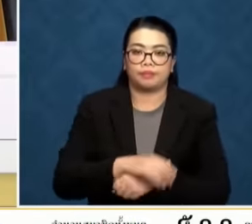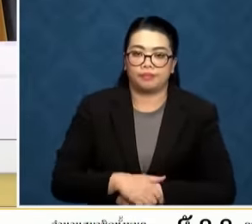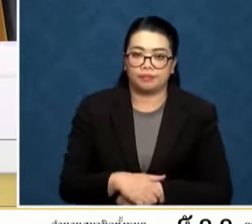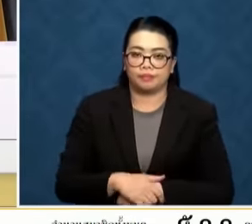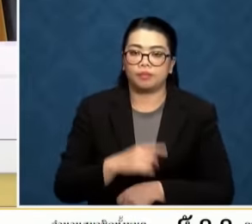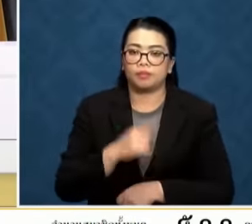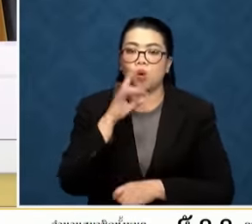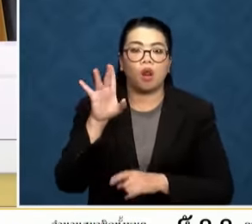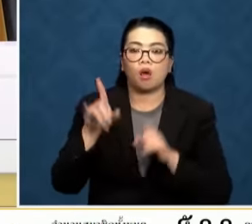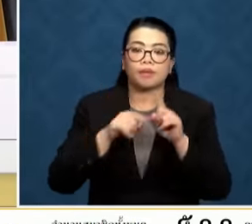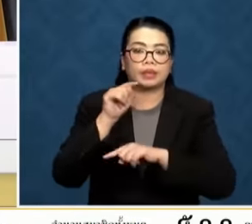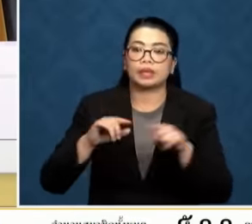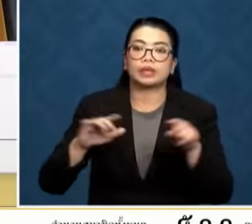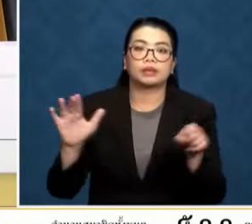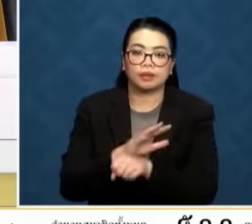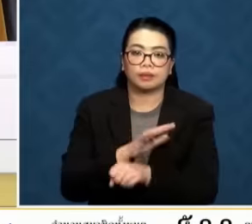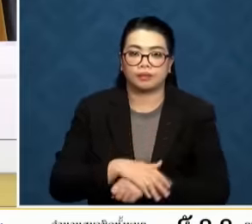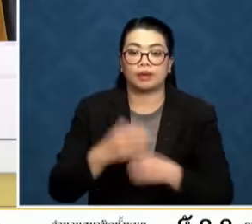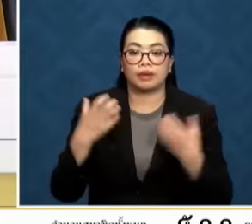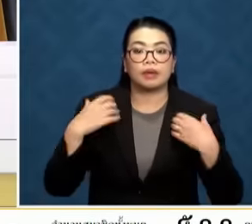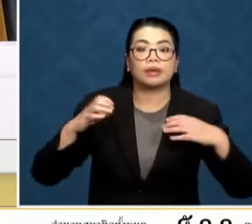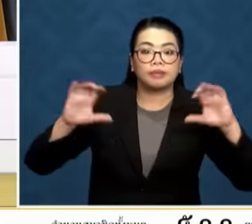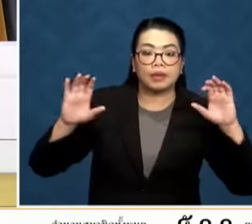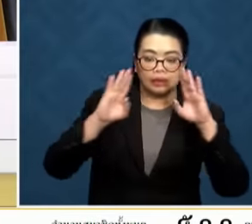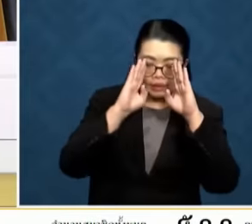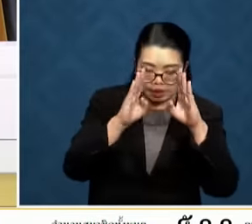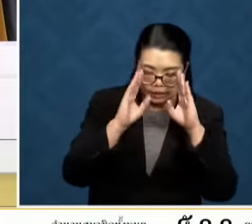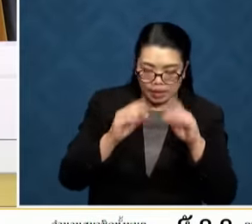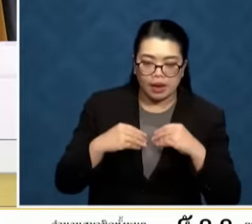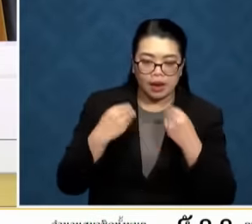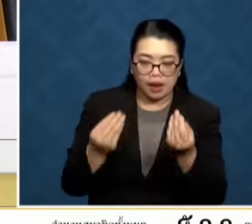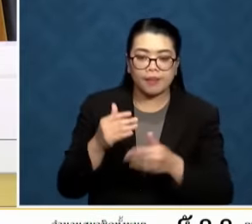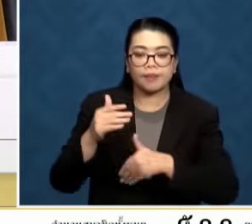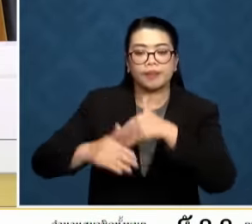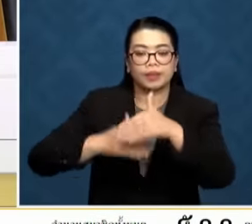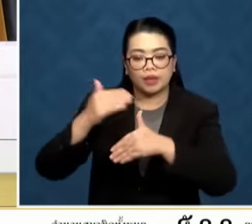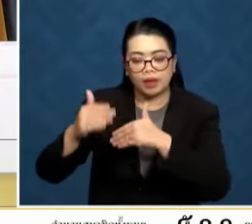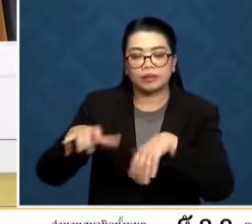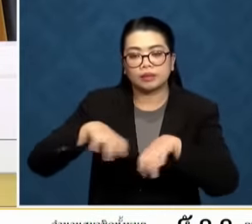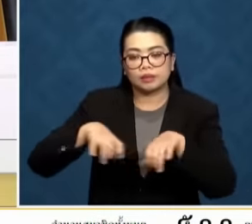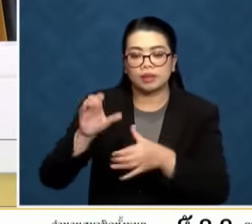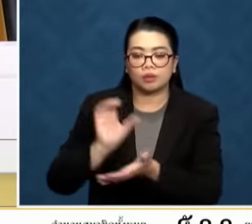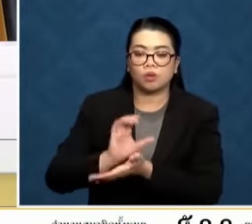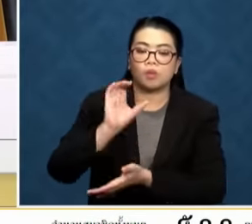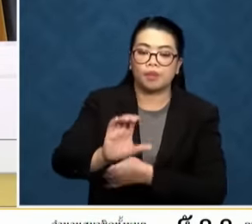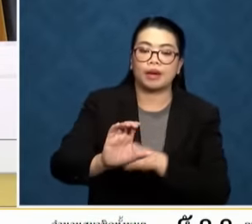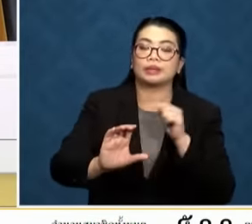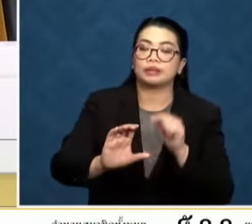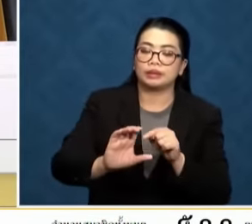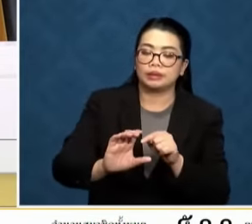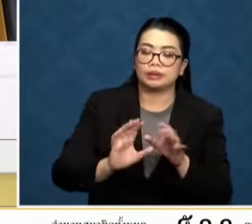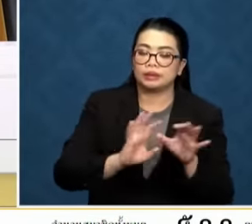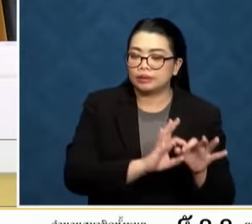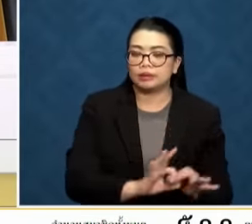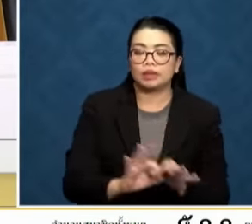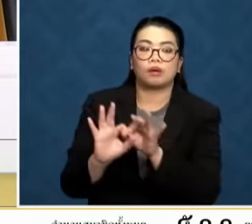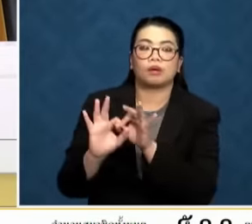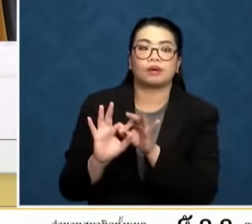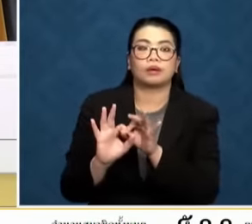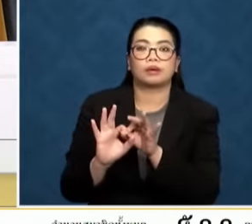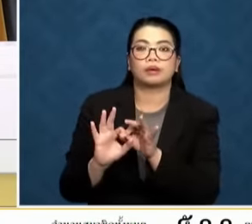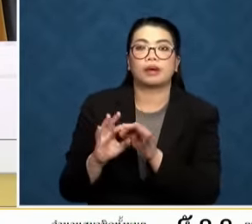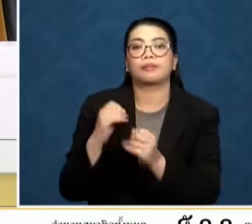ที่ 100%ว่ารัฐบาลมีความตั้งใจจริงครับในการที่จะจัดสรรงบประมาณก้อนนี้ให้สอดคล้องกับ